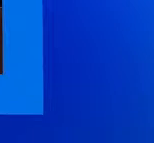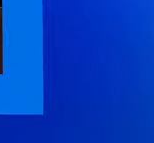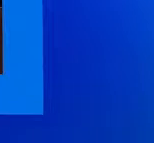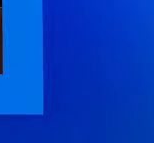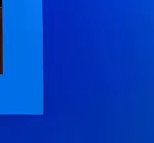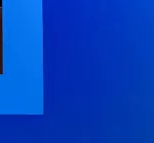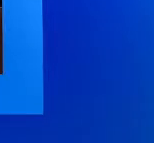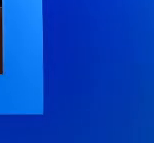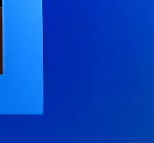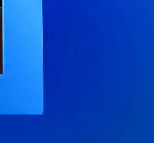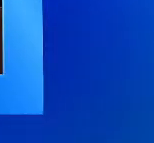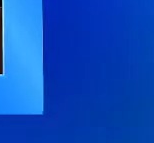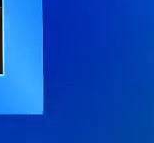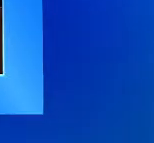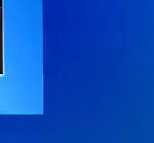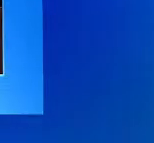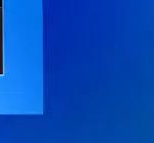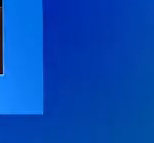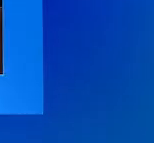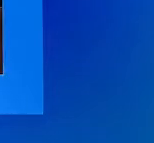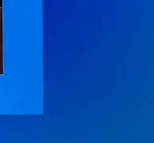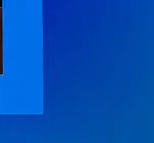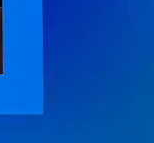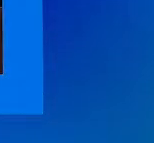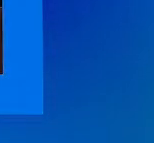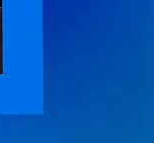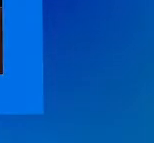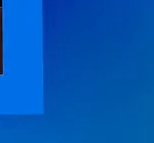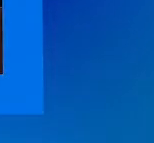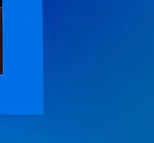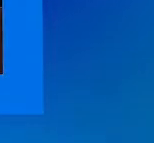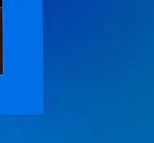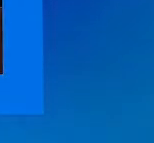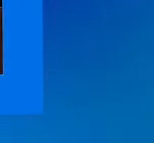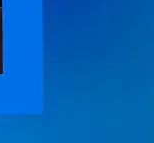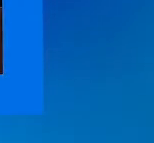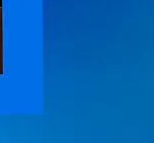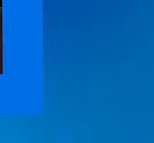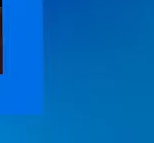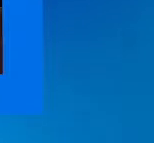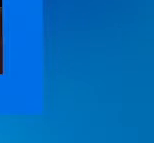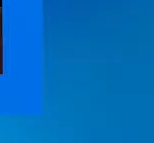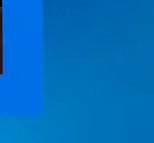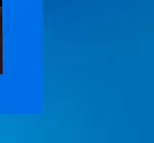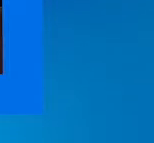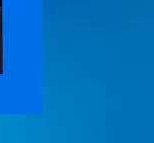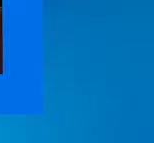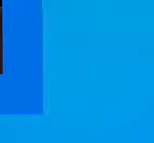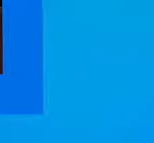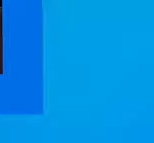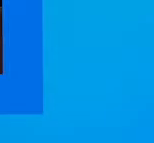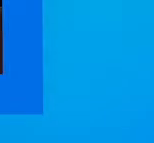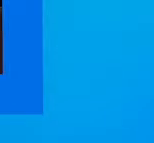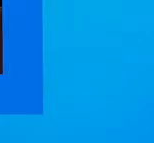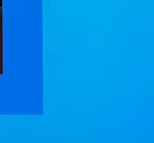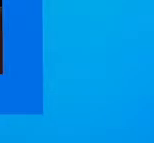spirituelles Dieu a déjà reconnu physiquement et